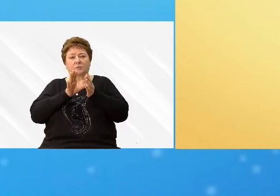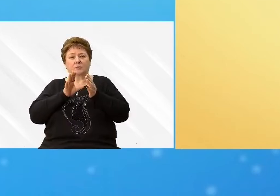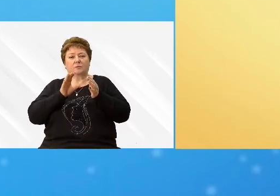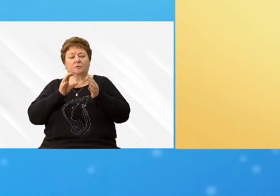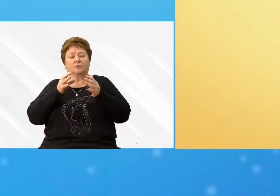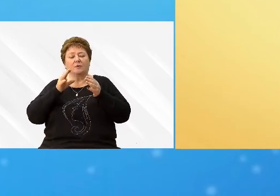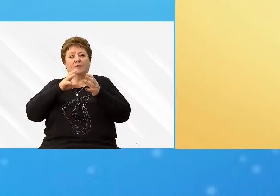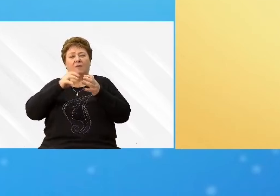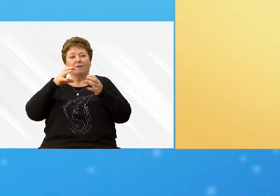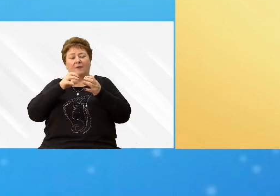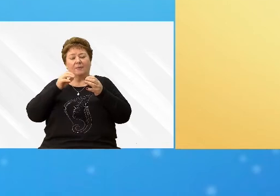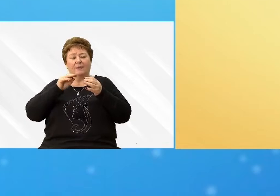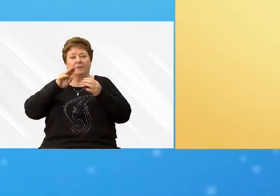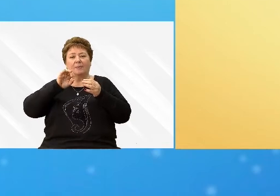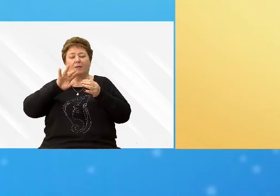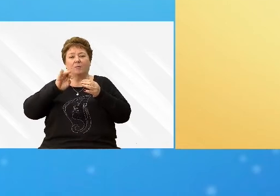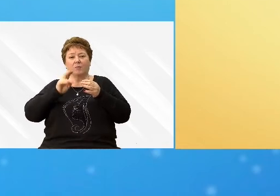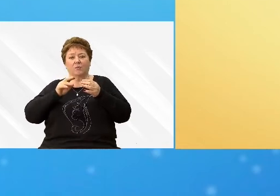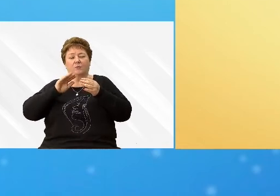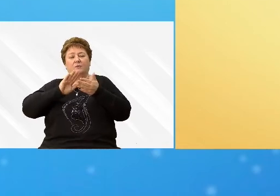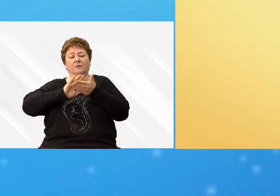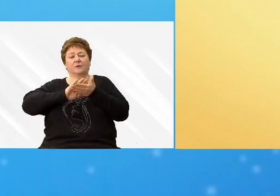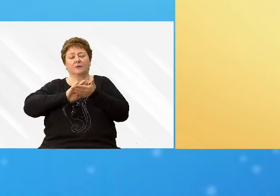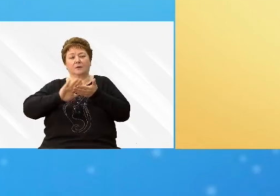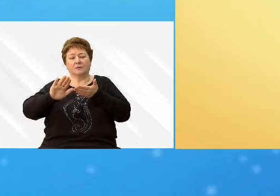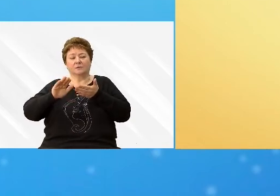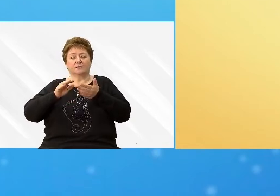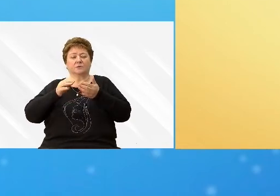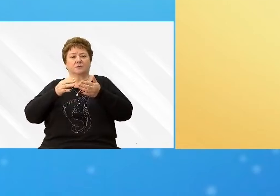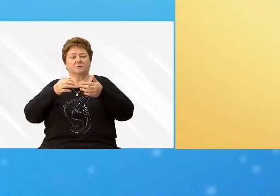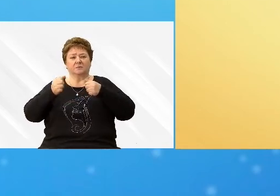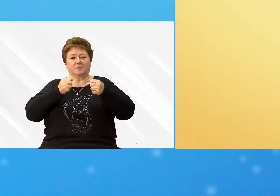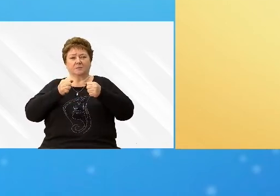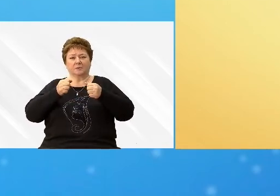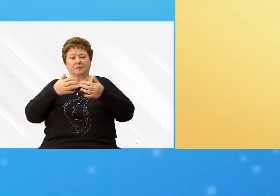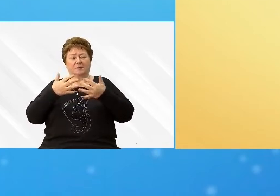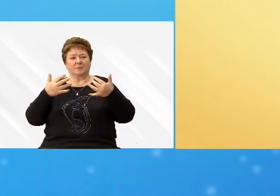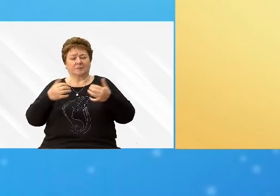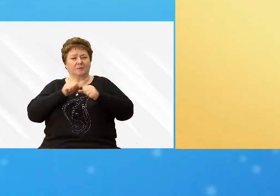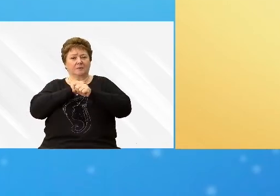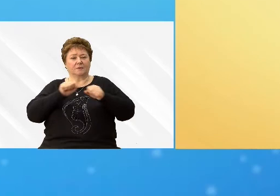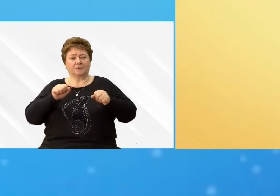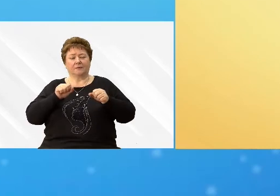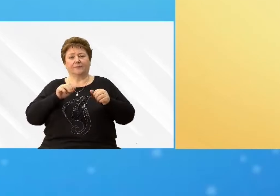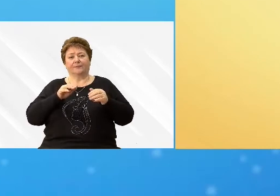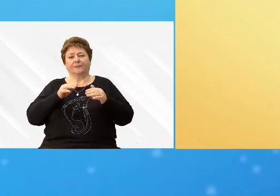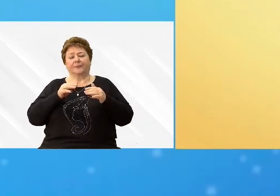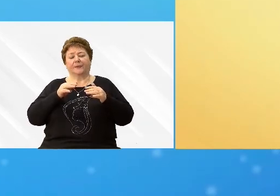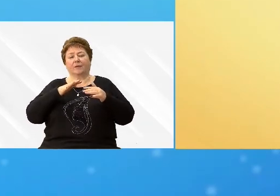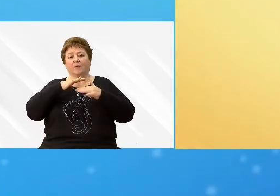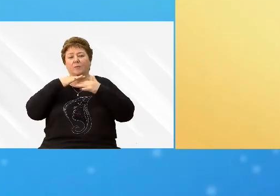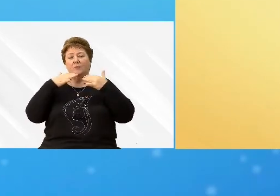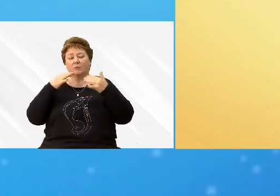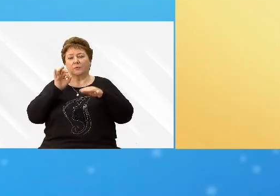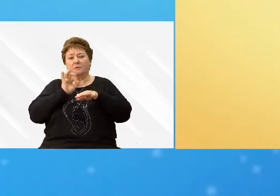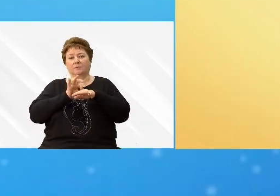тампона очищать слуховой проход твердыми предметами недопустимо при некоторых